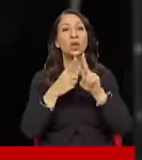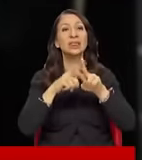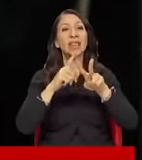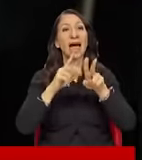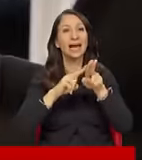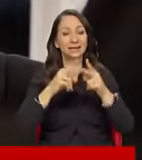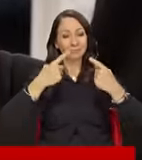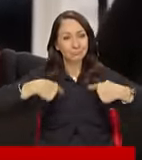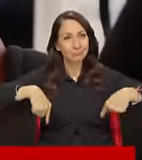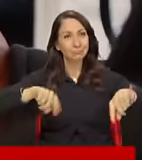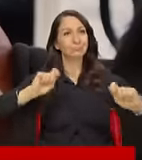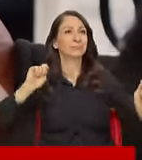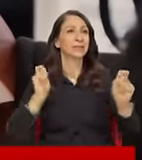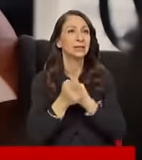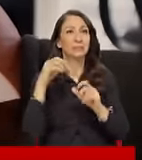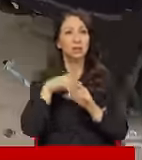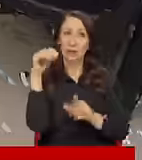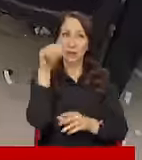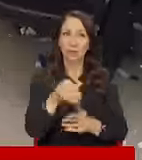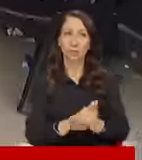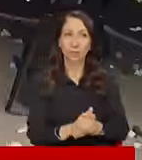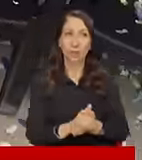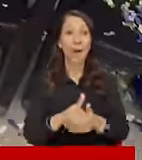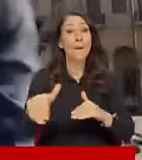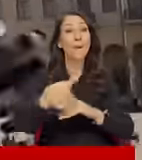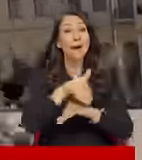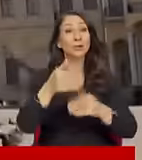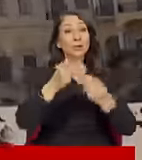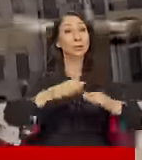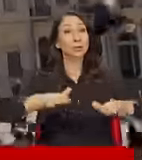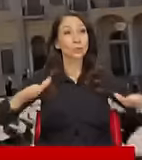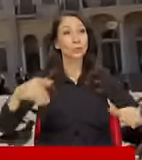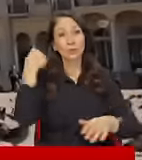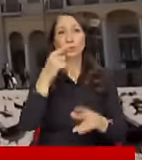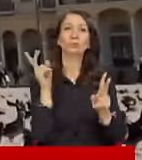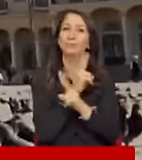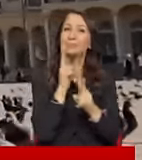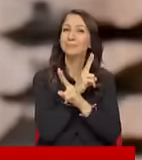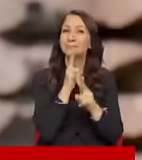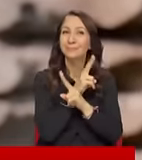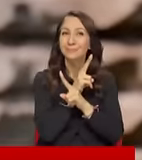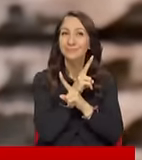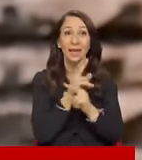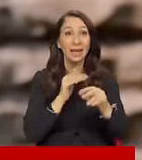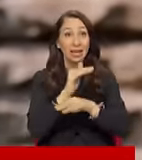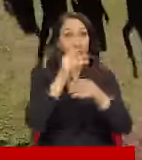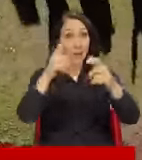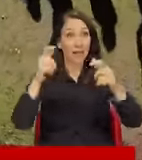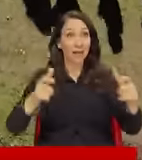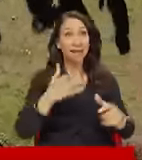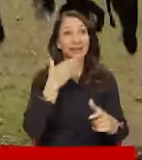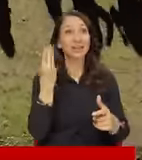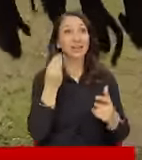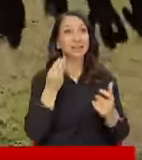çehresini değiştirmek için geliyoruz. Mahallelerinde çocuklarımızın yüzünün güldüğü, yaşam alanlarında